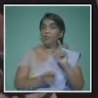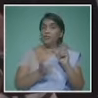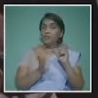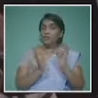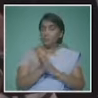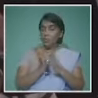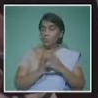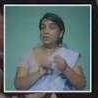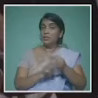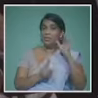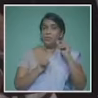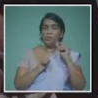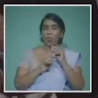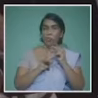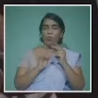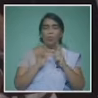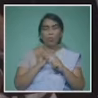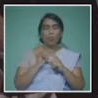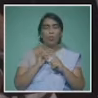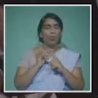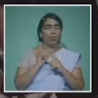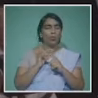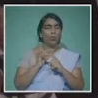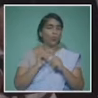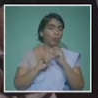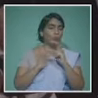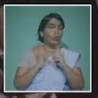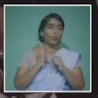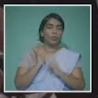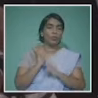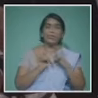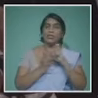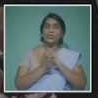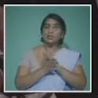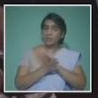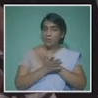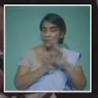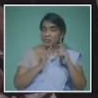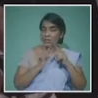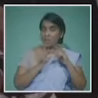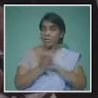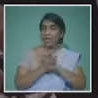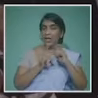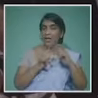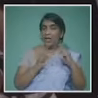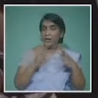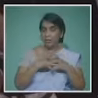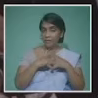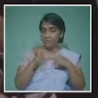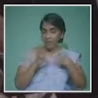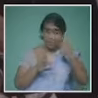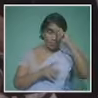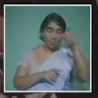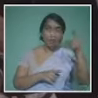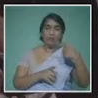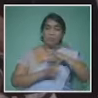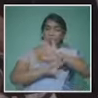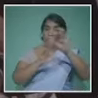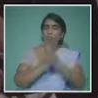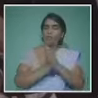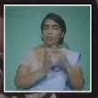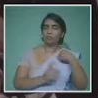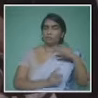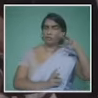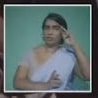සභාවේ සභාපති පුංචේවා මැතිතුමා හා කොමිෂන් සභාවේ සමාජිකයන් අපිට පැහැදිලි ප්‍රතිග්‍රහාවක් දුන්නා.